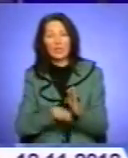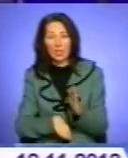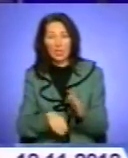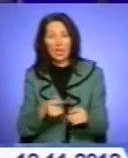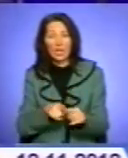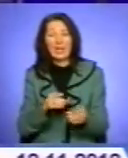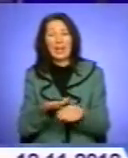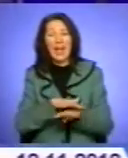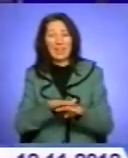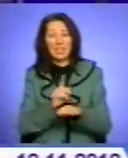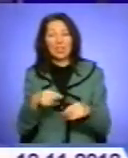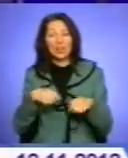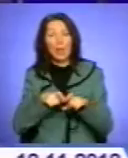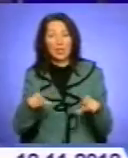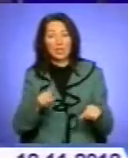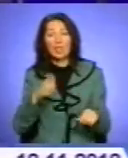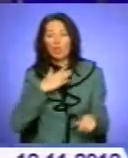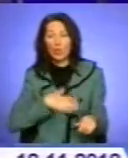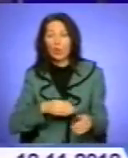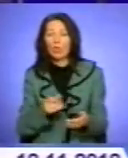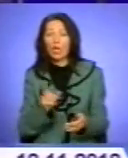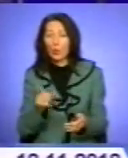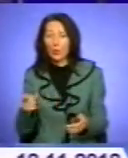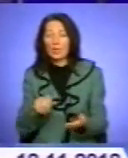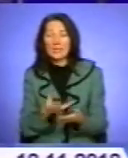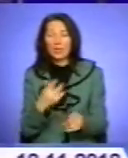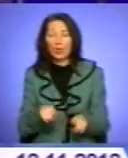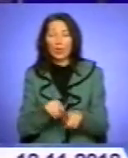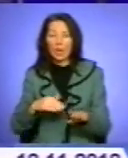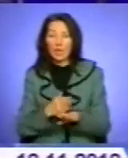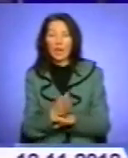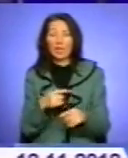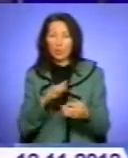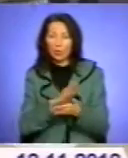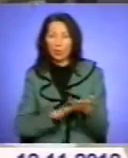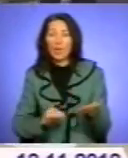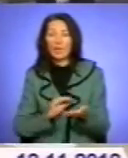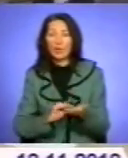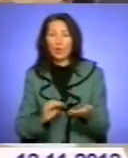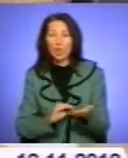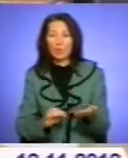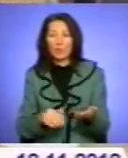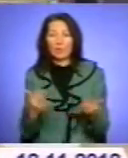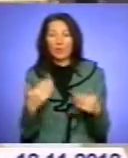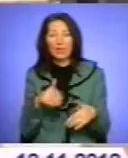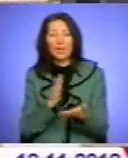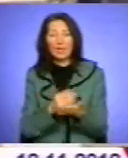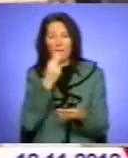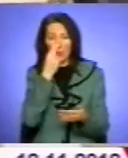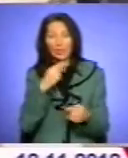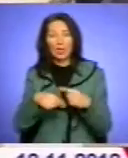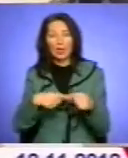та в магазинах. Чи задоволені покупці ціною та якістю товарів – далі у сюжеті. Вже стало доброю